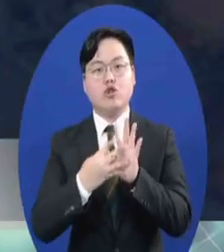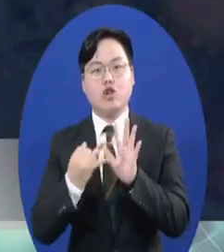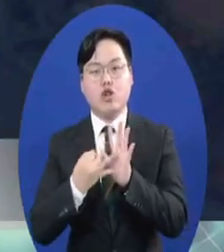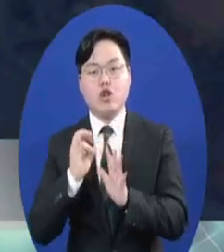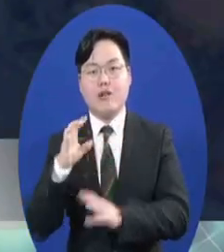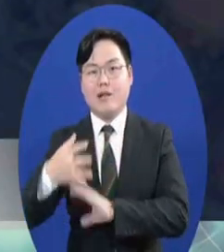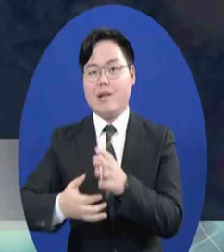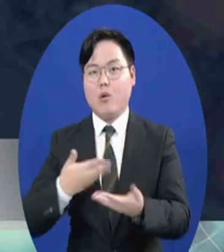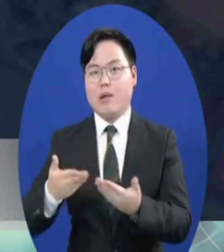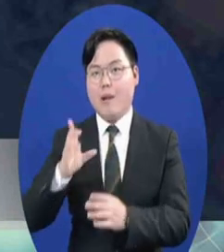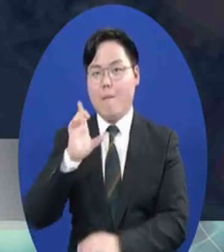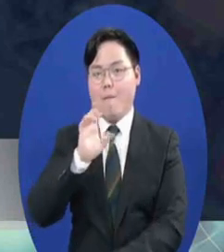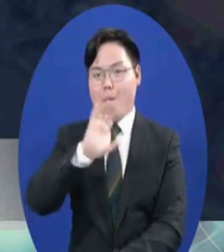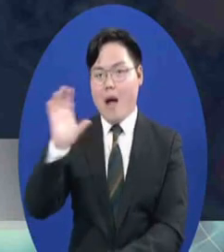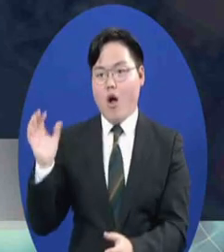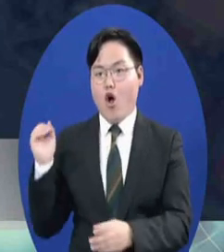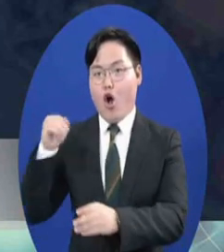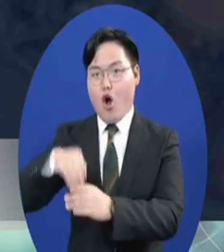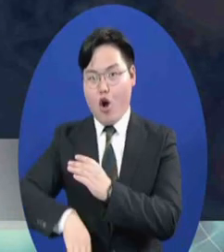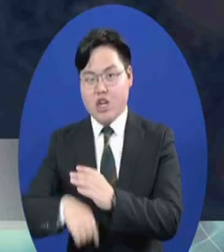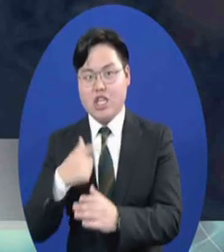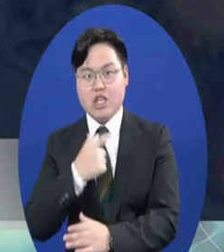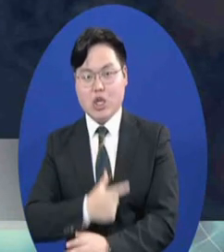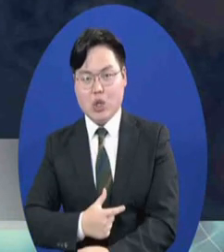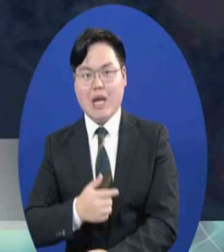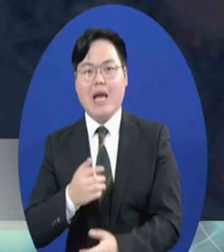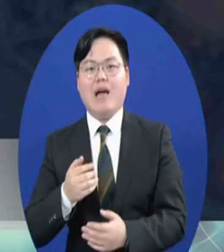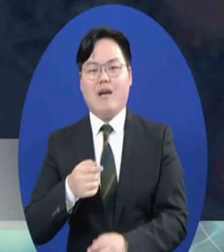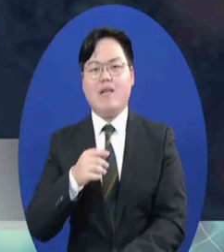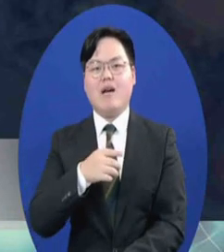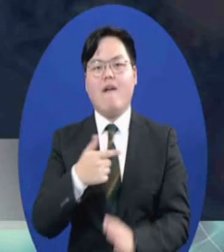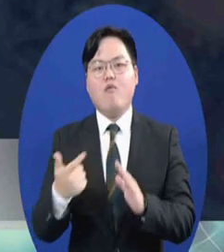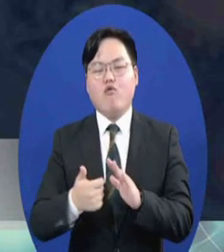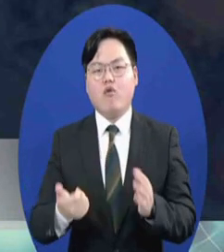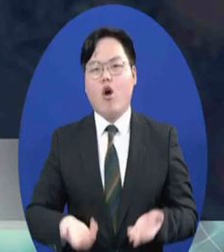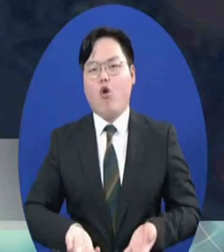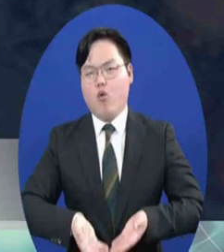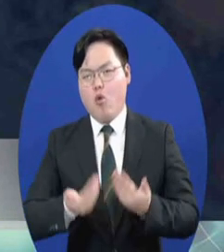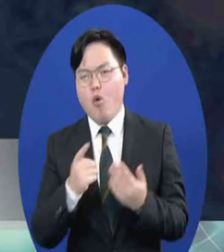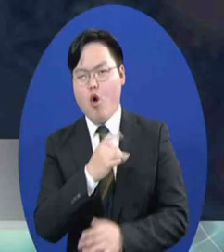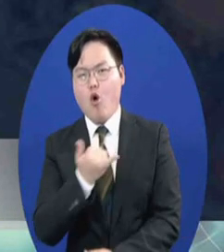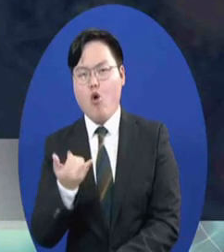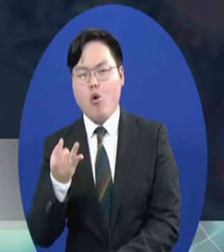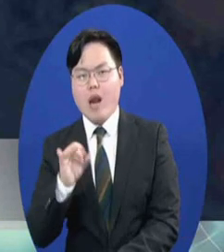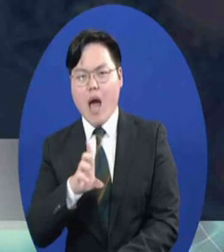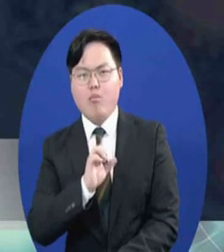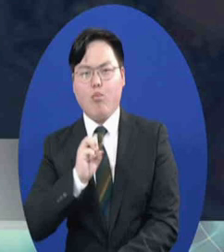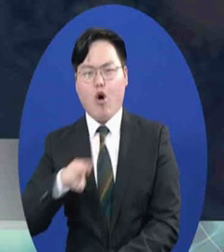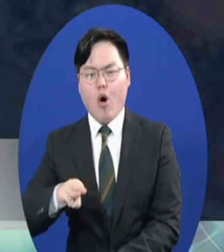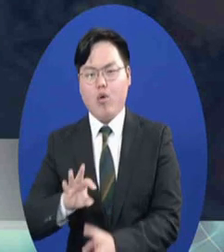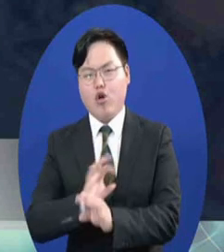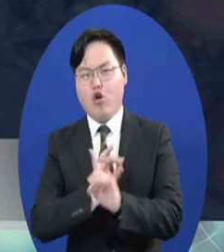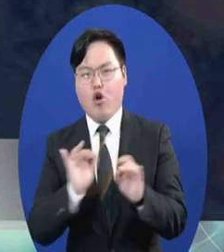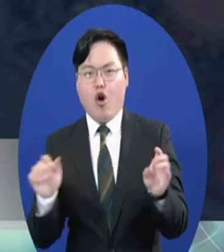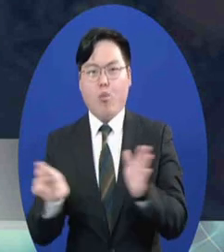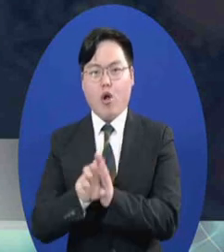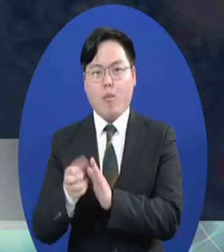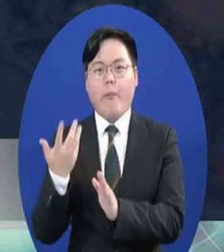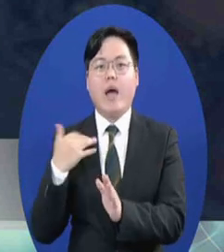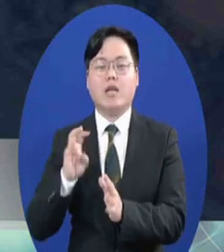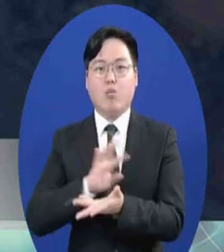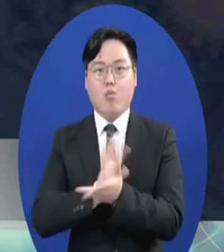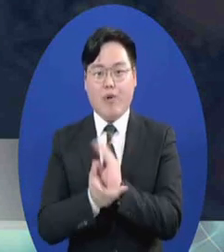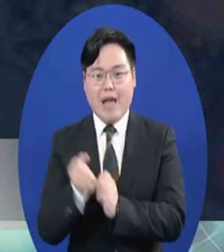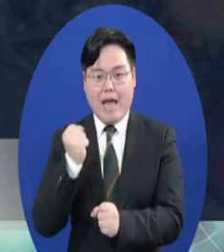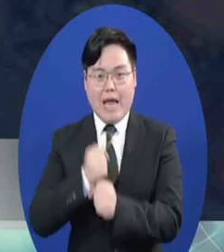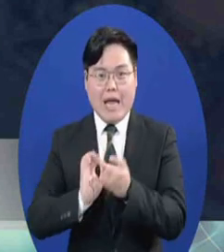онд дэлхийн худалдааны байгууллагад ирсэж, далаад гарцгүй орны олон улсын тээвэр тарифын өнгөлд идэх, мөн хуурай боомттой болох хүртэл олон төрлийн боломжийг бүрдүүлсэн ч газар